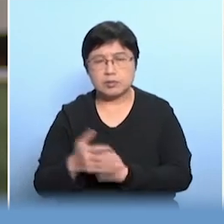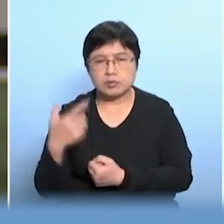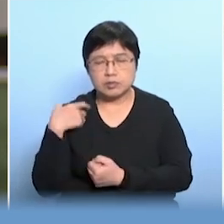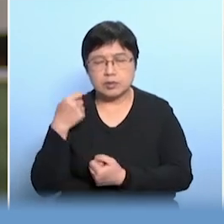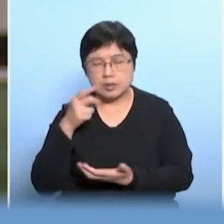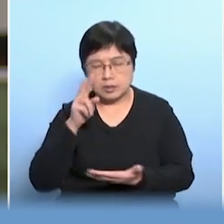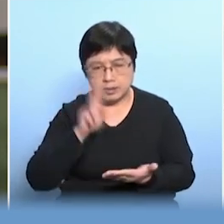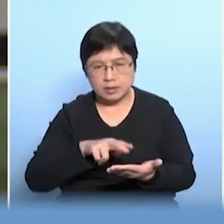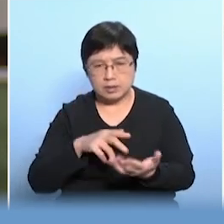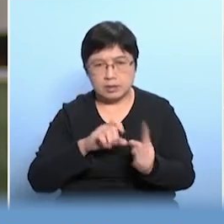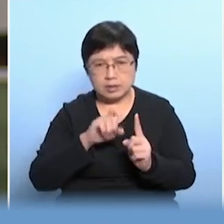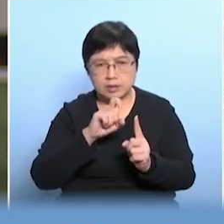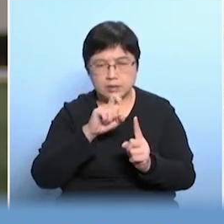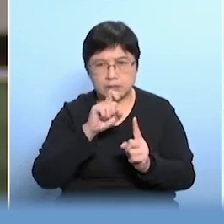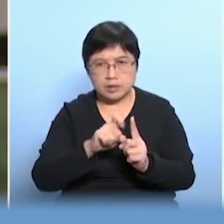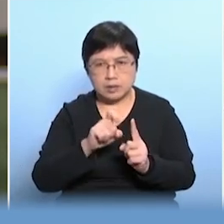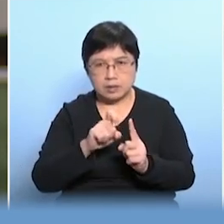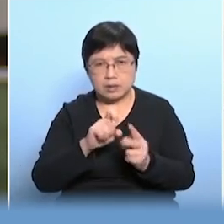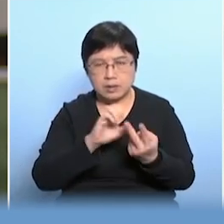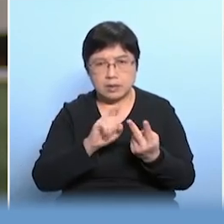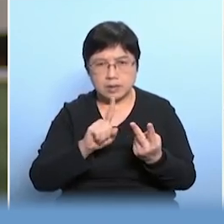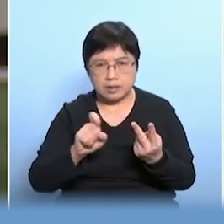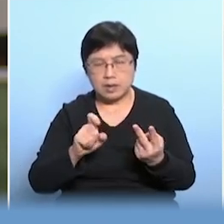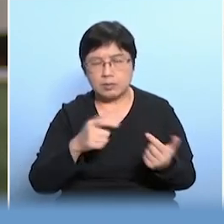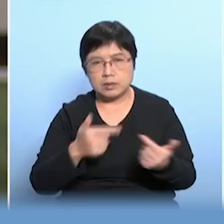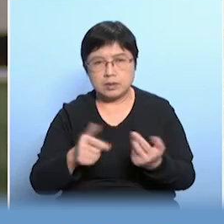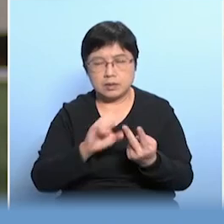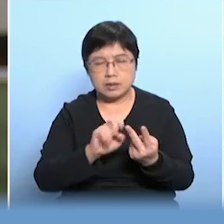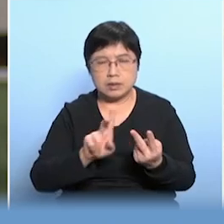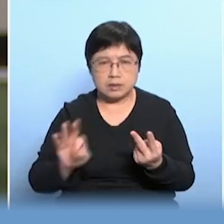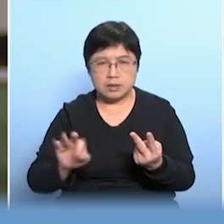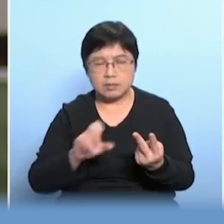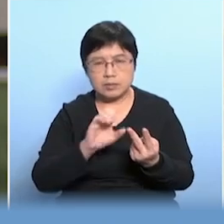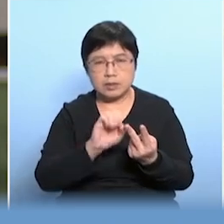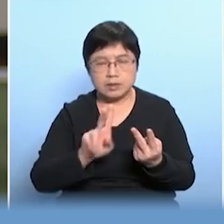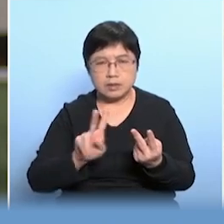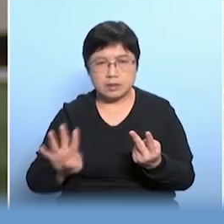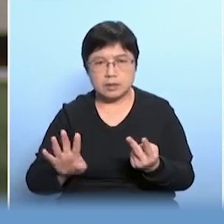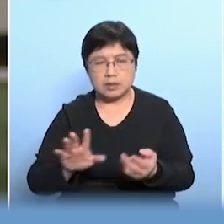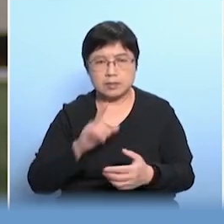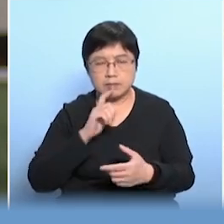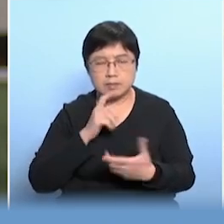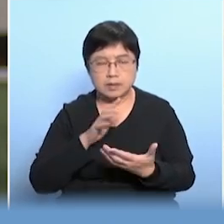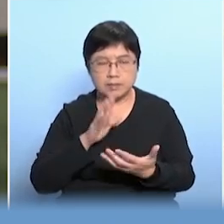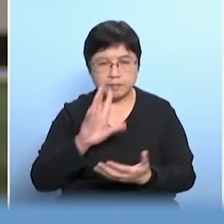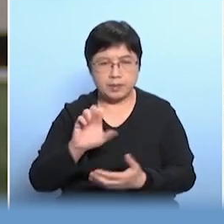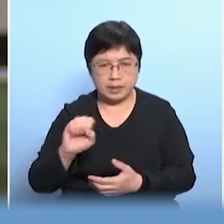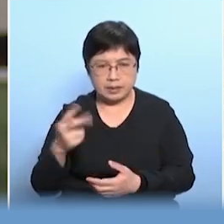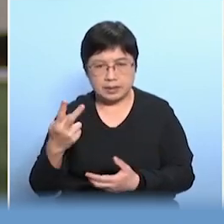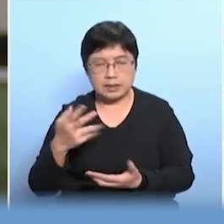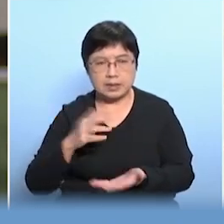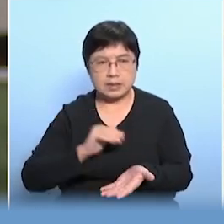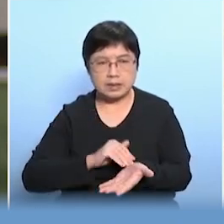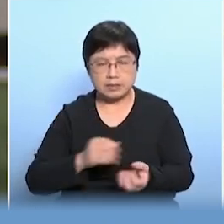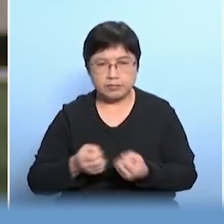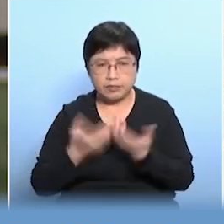的顯示，在1920和至到2023-24年財政年度的502宗的醫療事故申